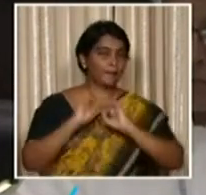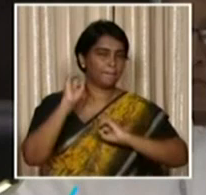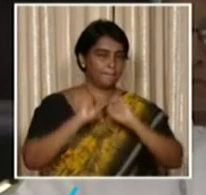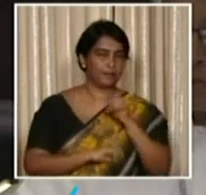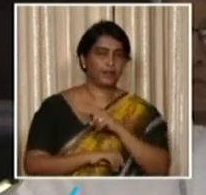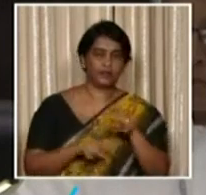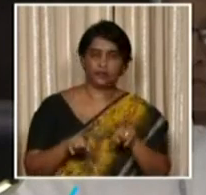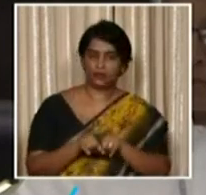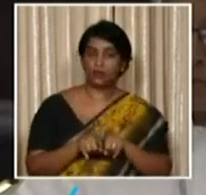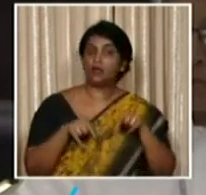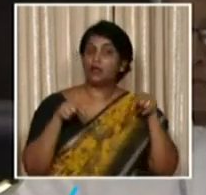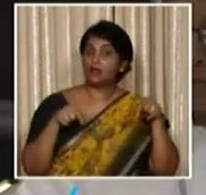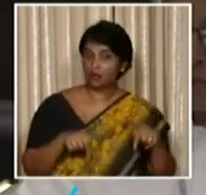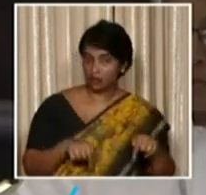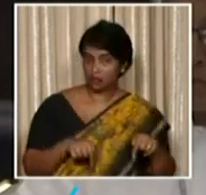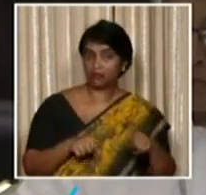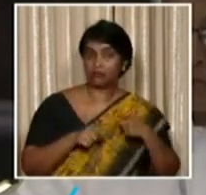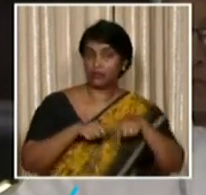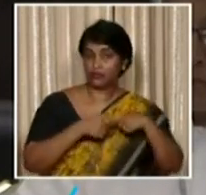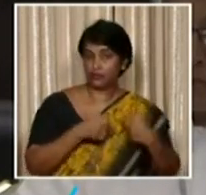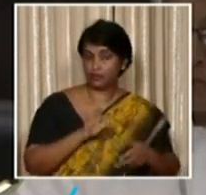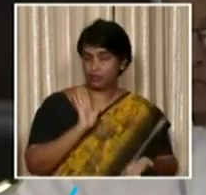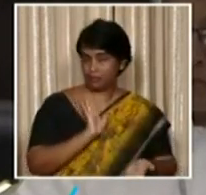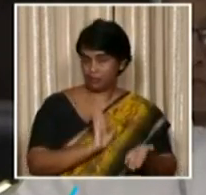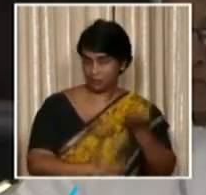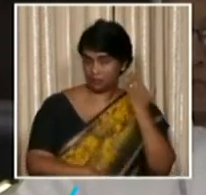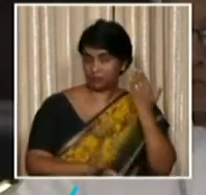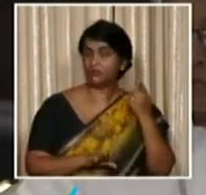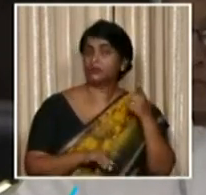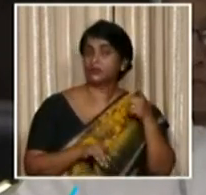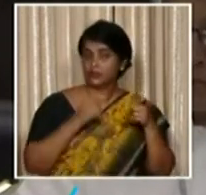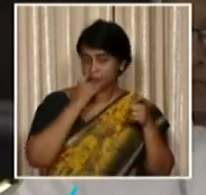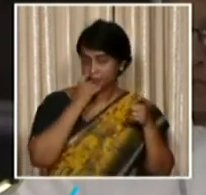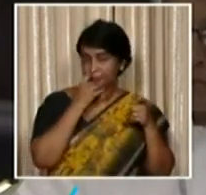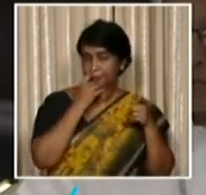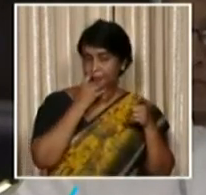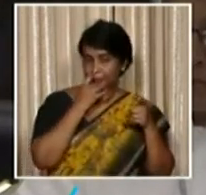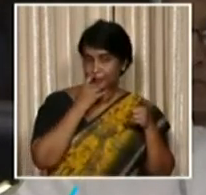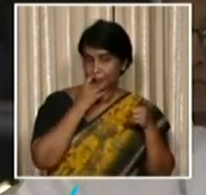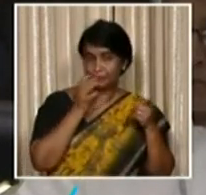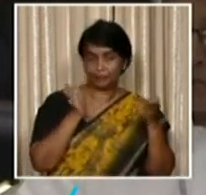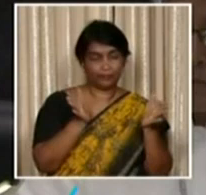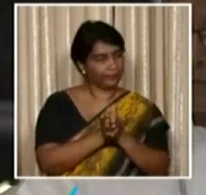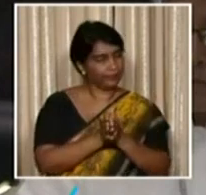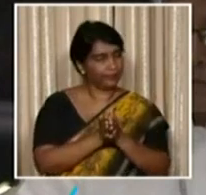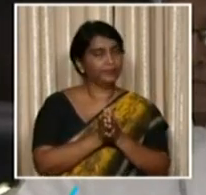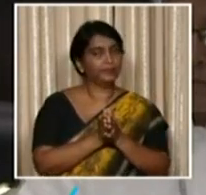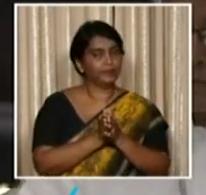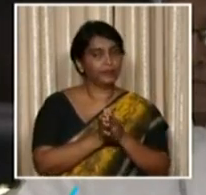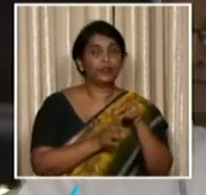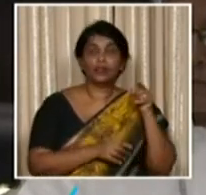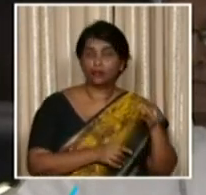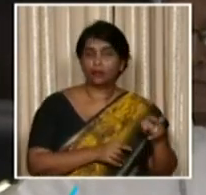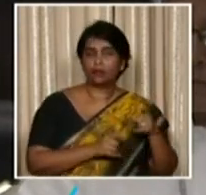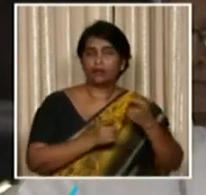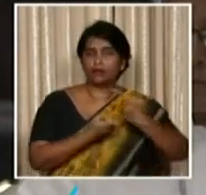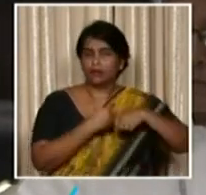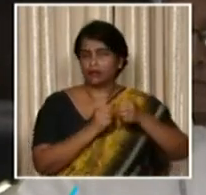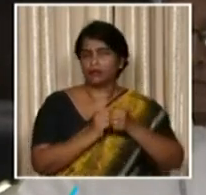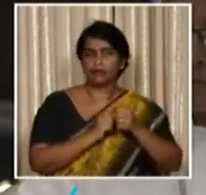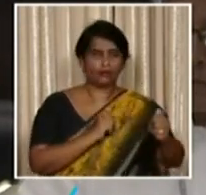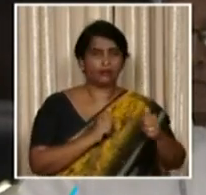ප්‍රමාණයක්. අද තියෙන උද්ධමනයත් සමග ඒකට ප්‍රකාරව මේ ප්‍රතිව්‍යුහගත